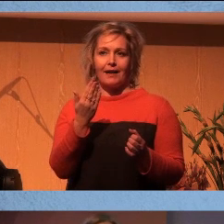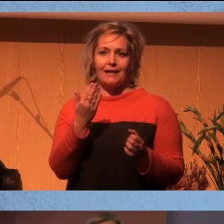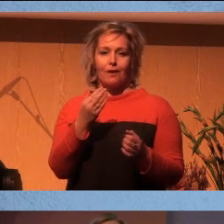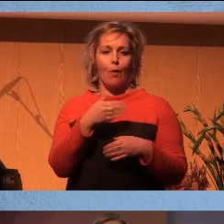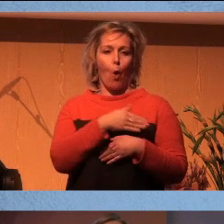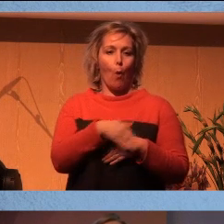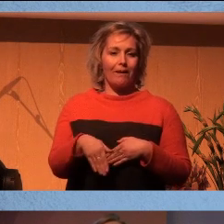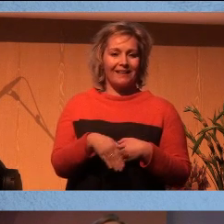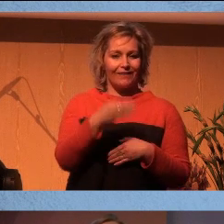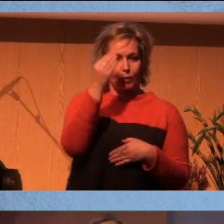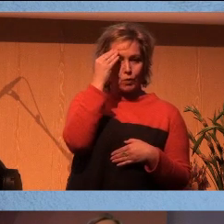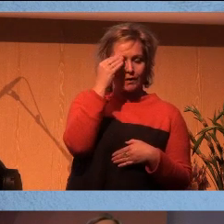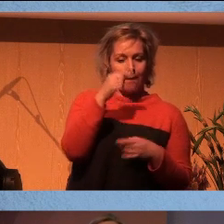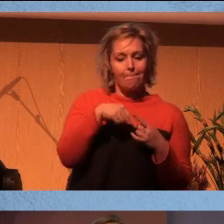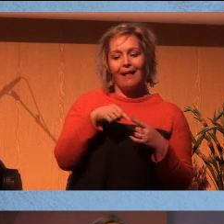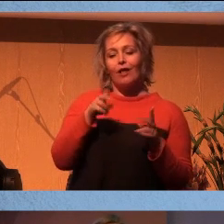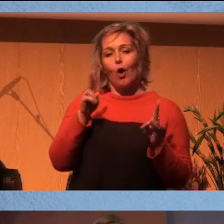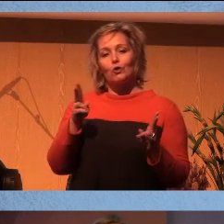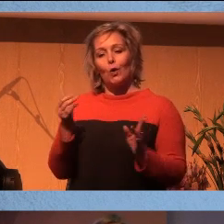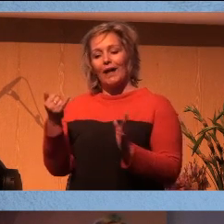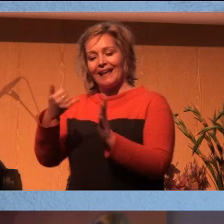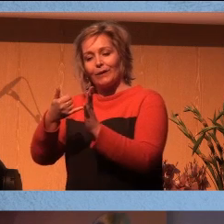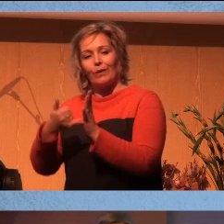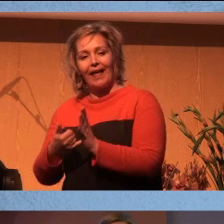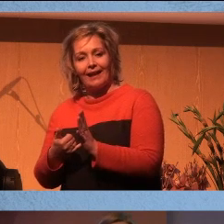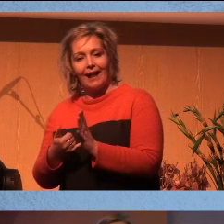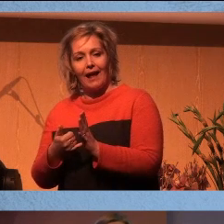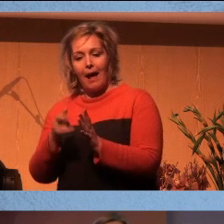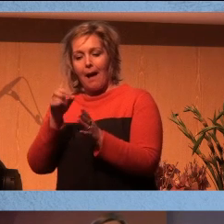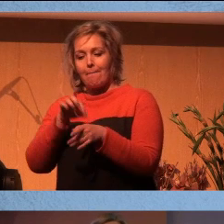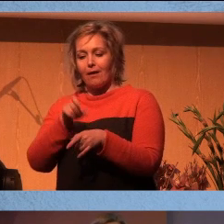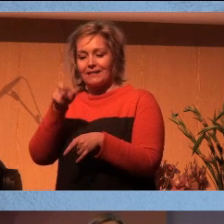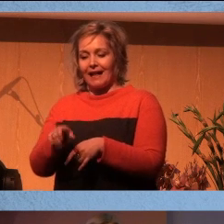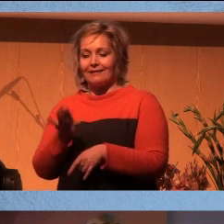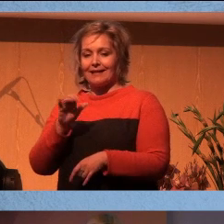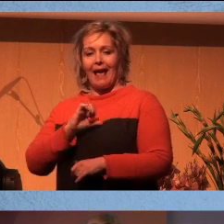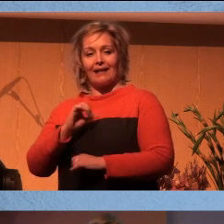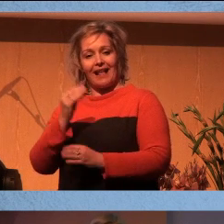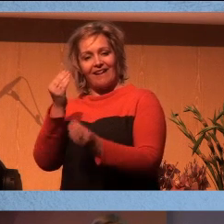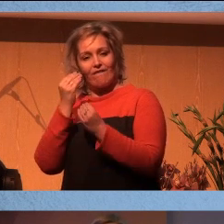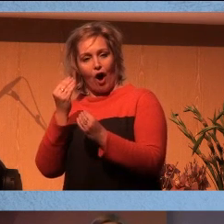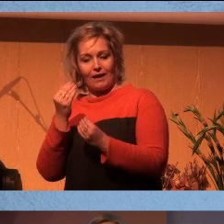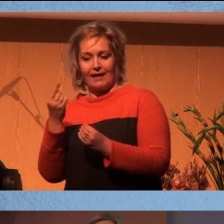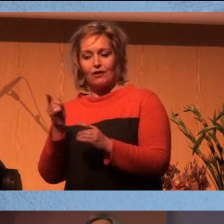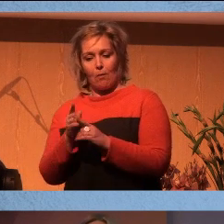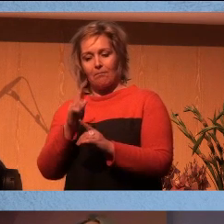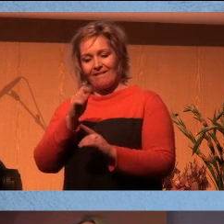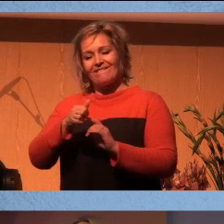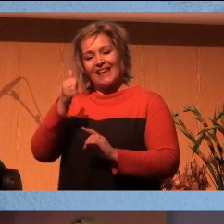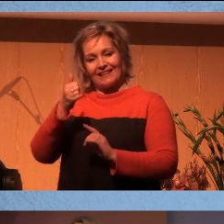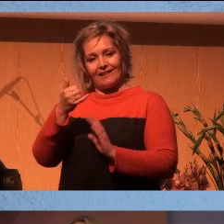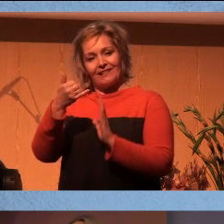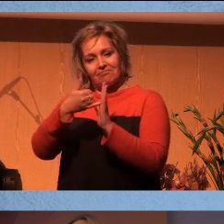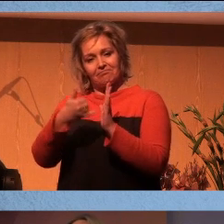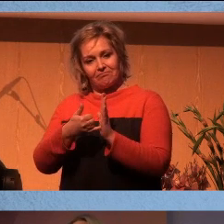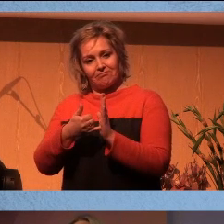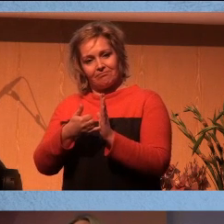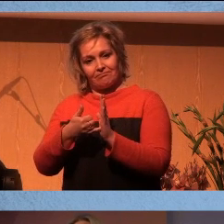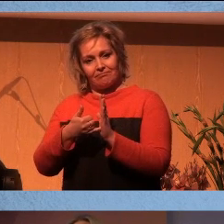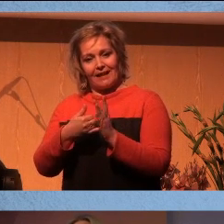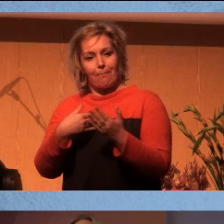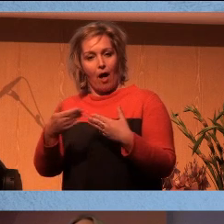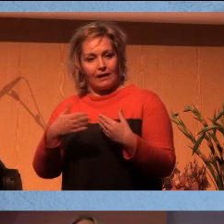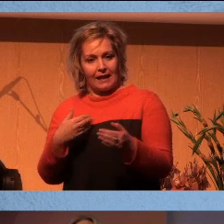objektive kunnskapen til også å inkludere pasientens egen erfaring som en viktig ingrediens inn i